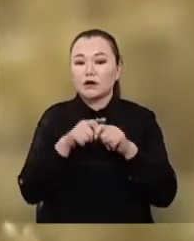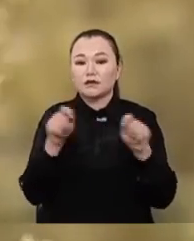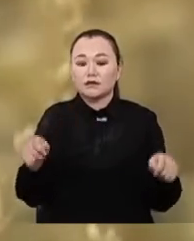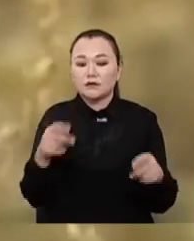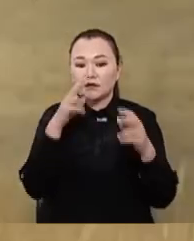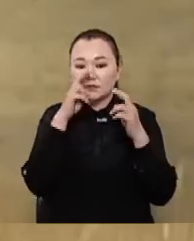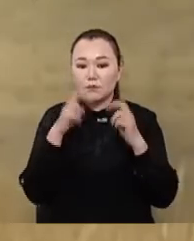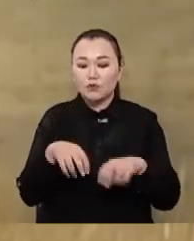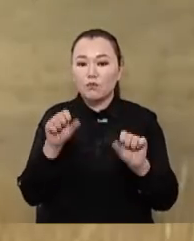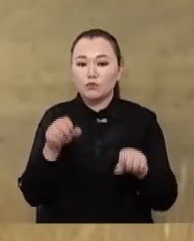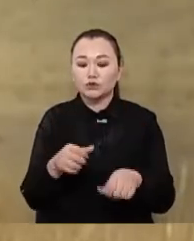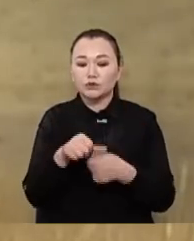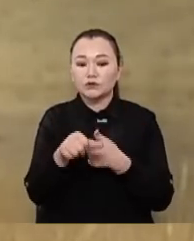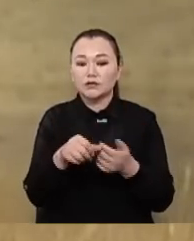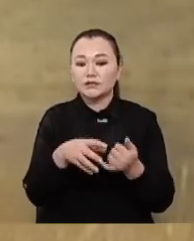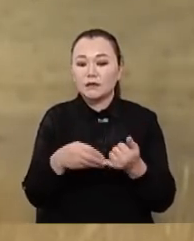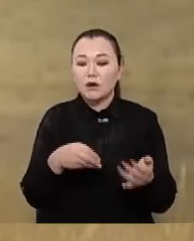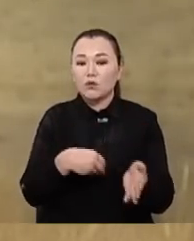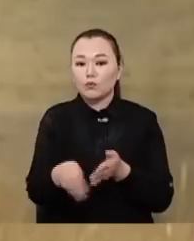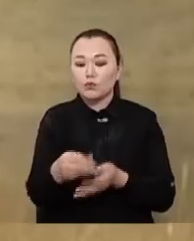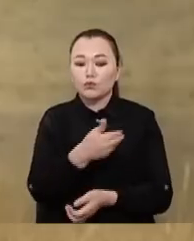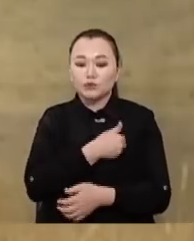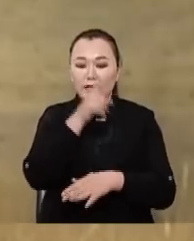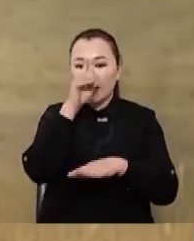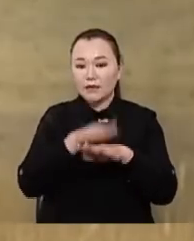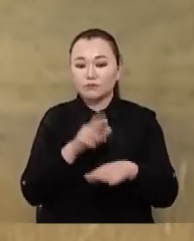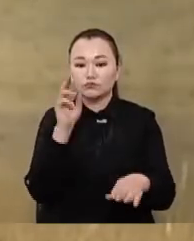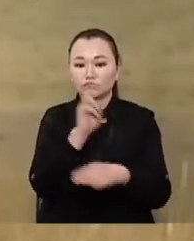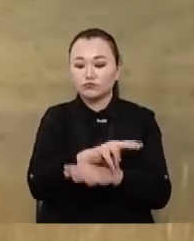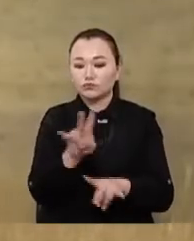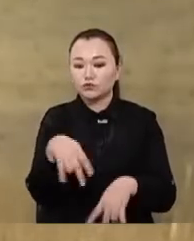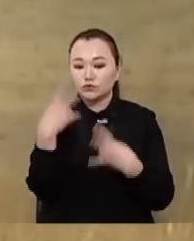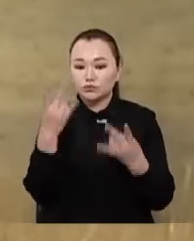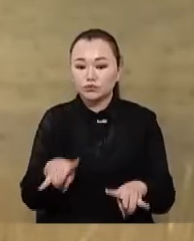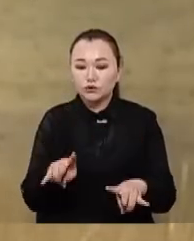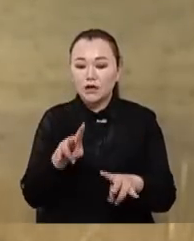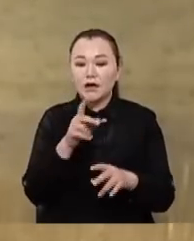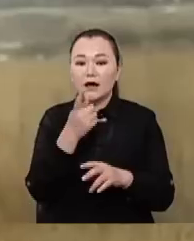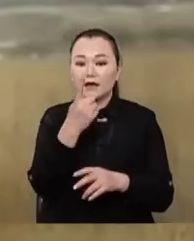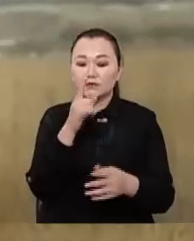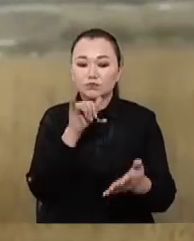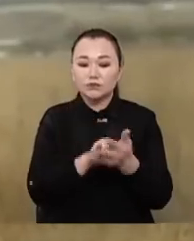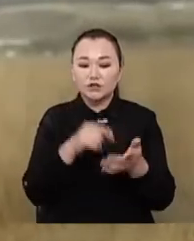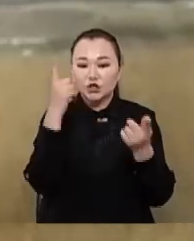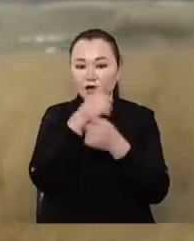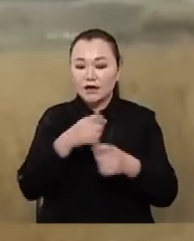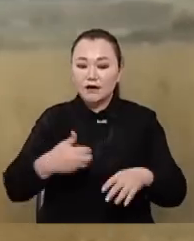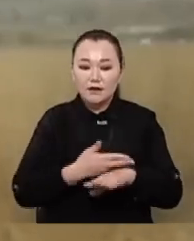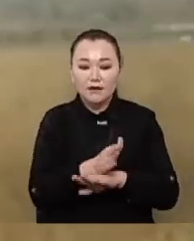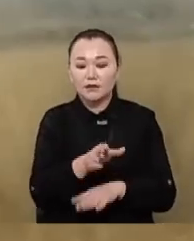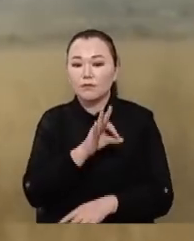алады. Бұдан бөлек жерді сатып алу үшін енді әкімдікке барудың қажеті жоқ. Бірыңғай кадастрдың жария картасын